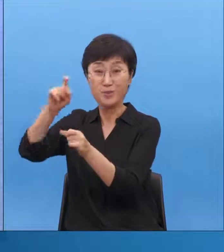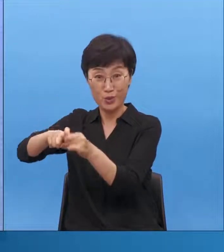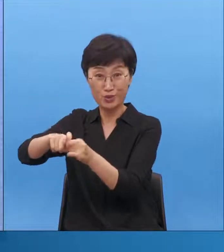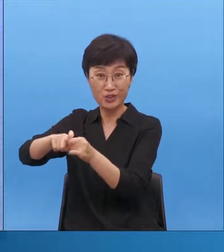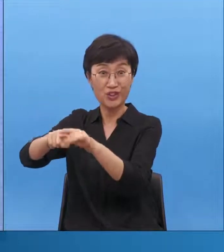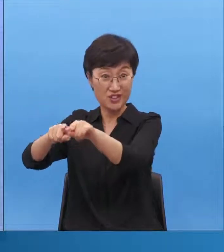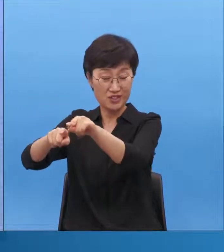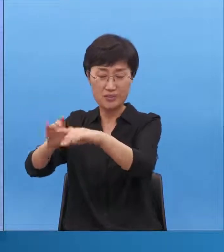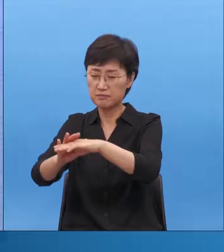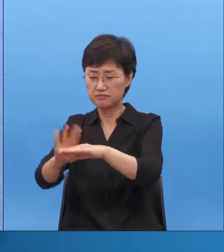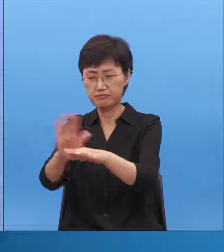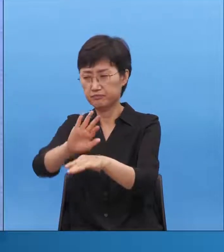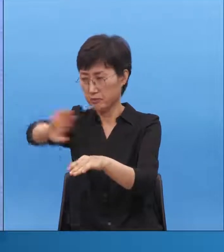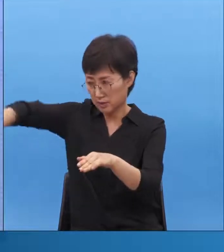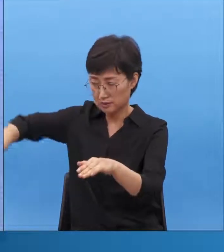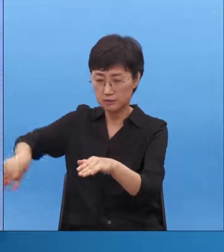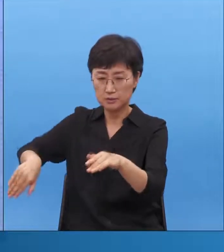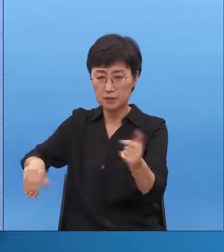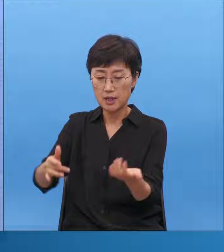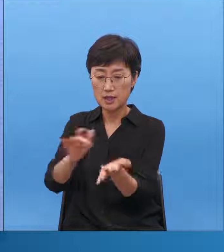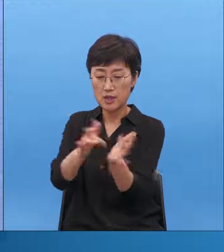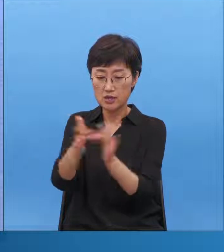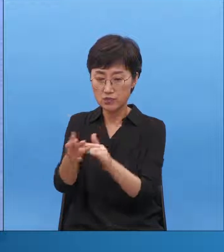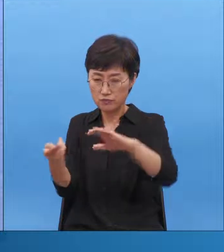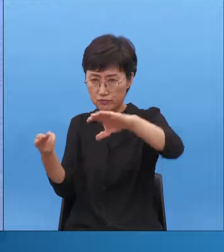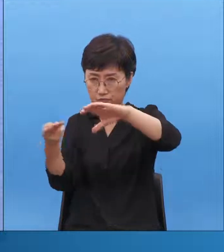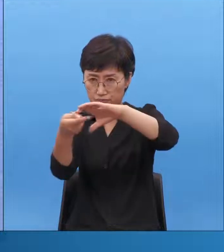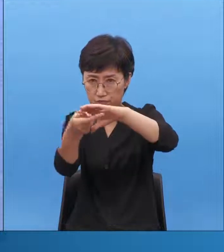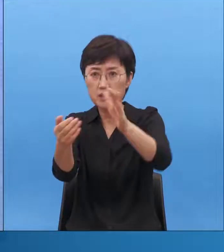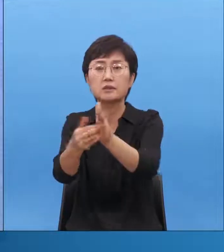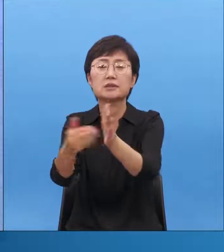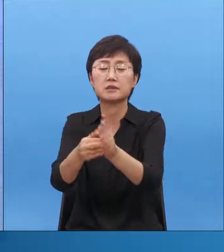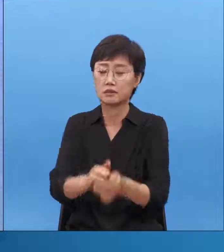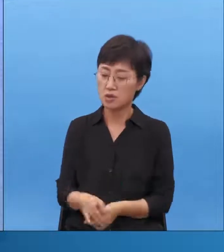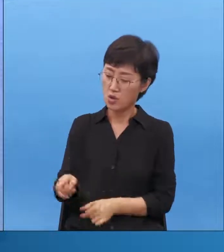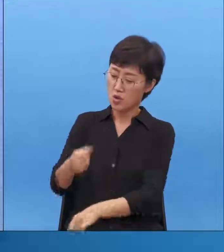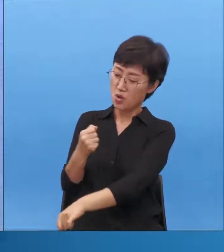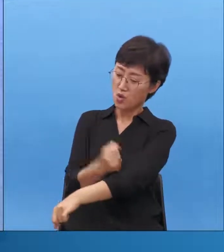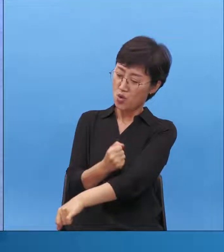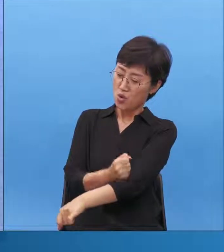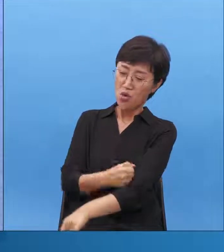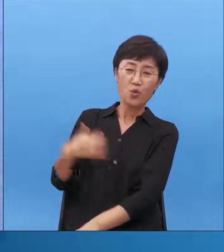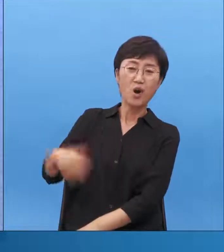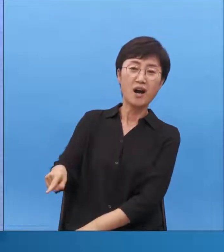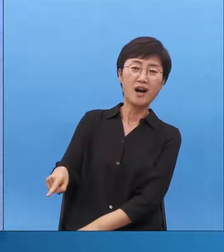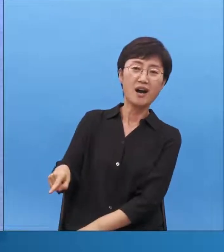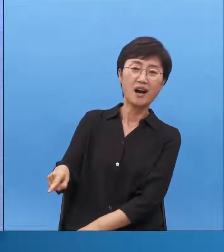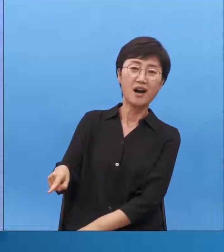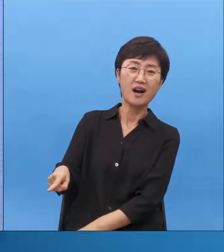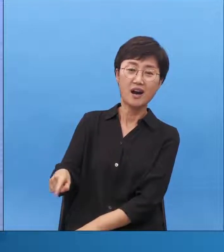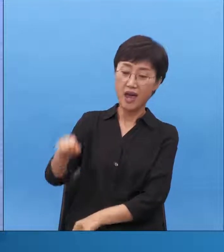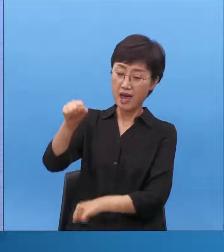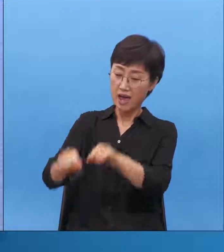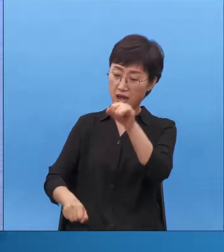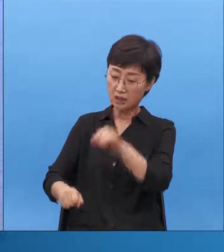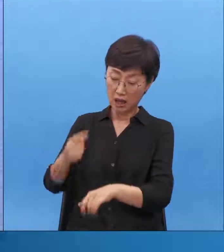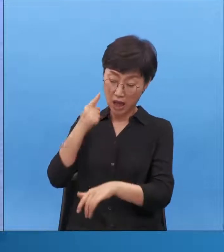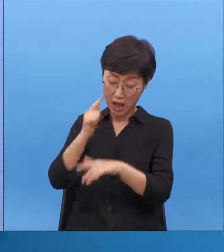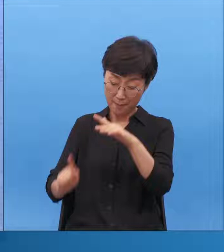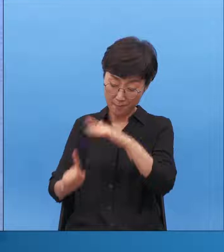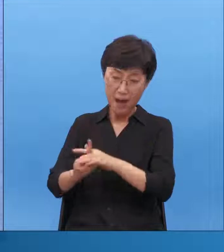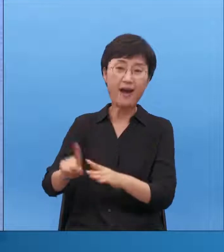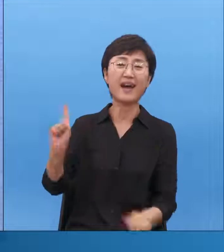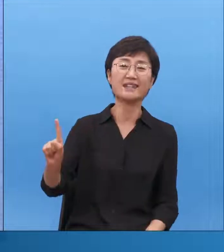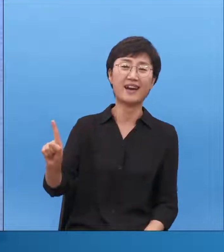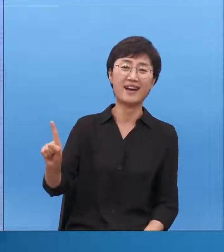그야말로 nobody의 nothing입니다. That itself is nobody and nothing. 이 지금 보통 그 나라에는